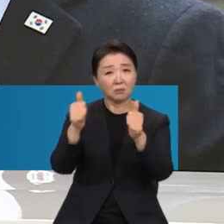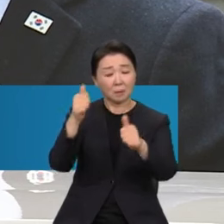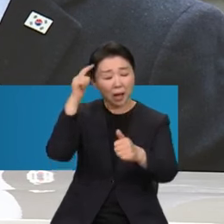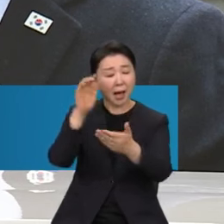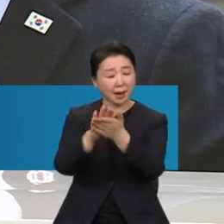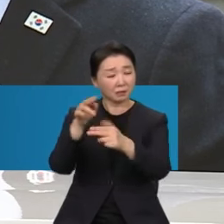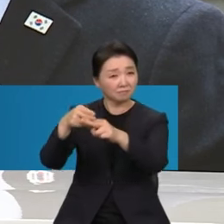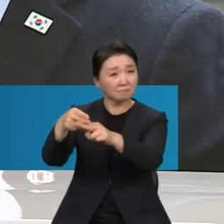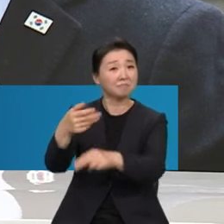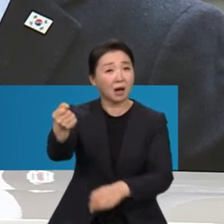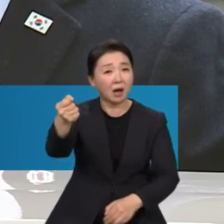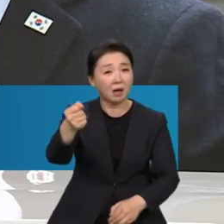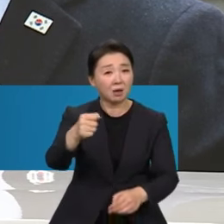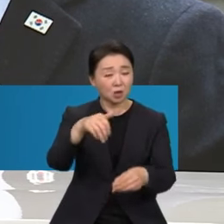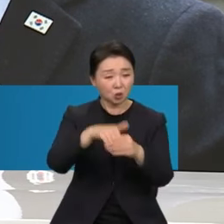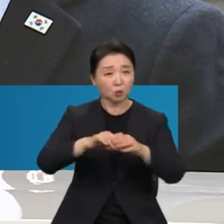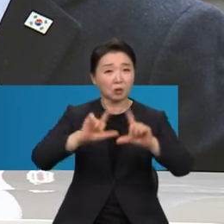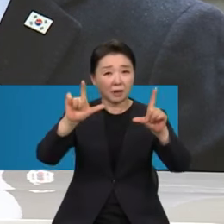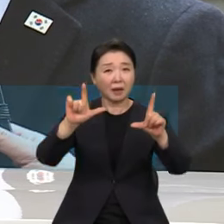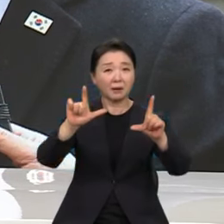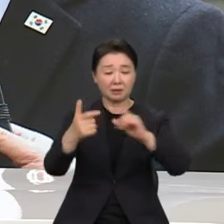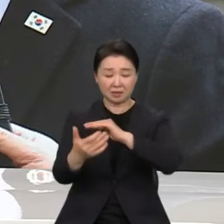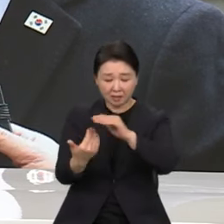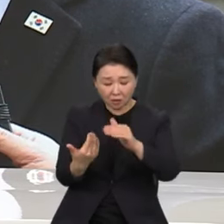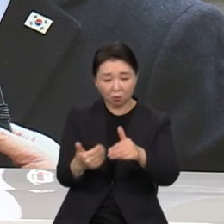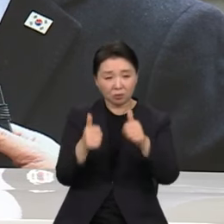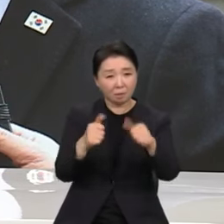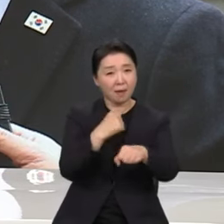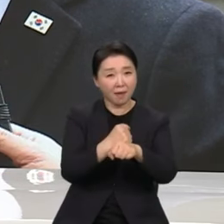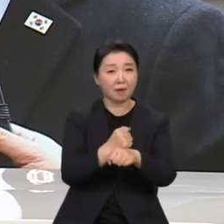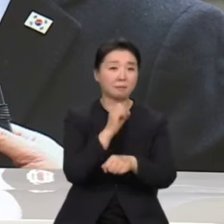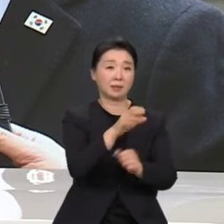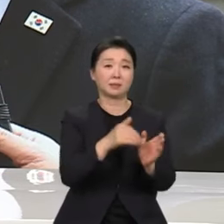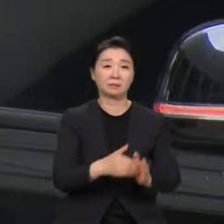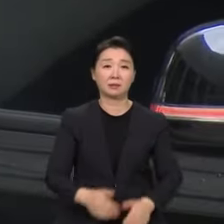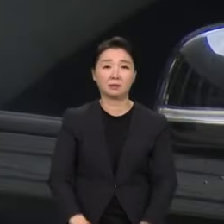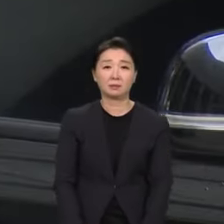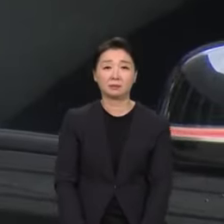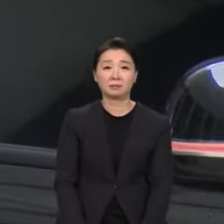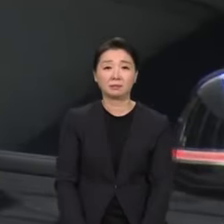총선 전날에도 재판을 열겠다고 했습니다. 김재현 기자입니다.